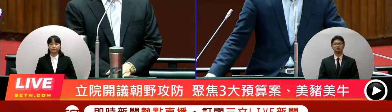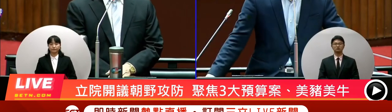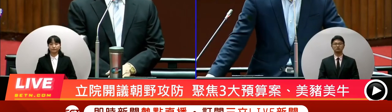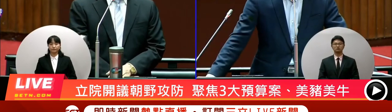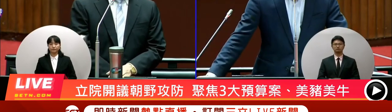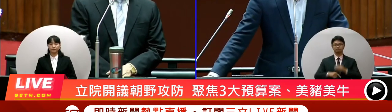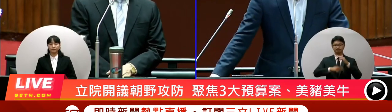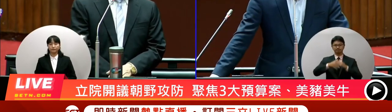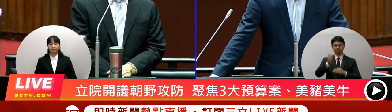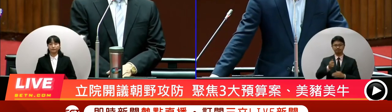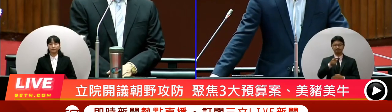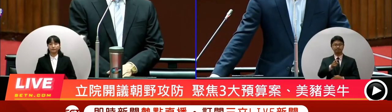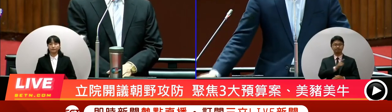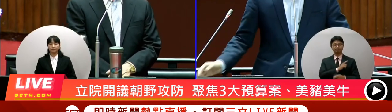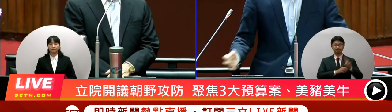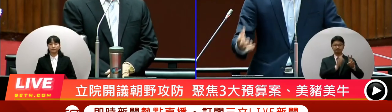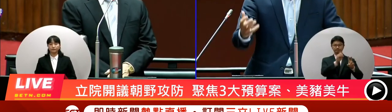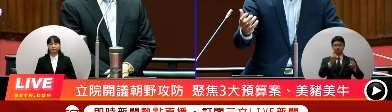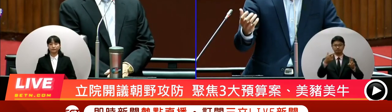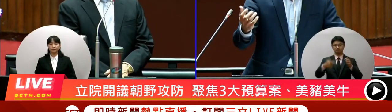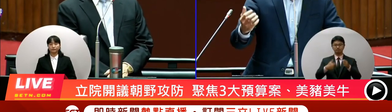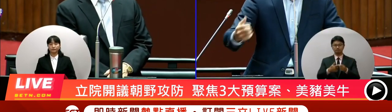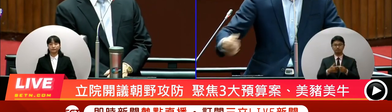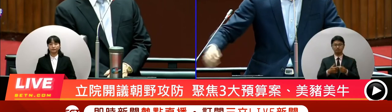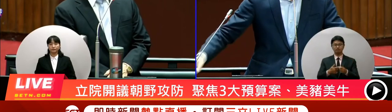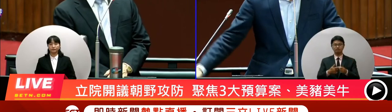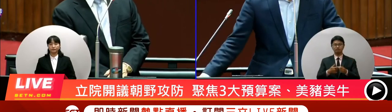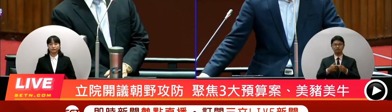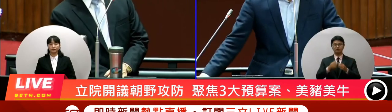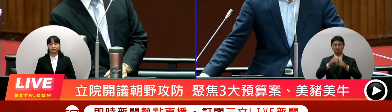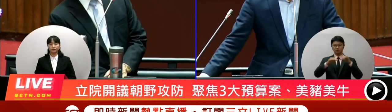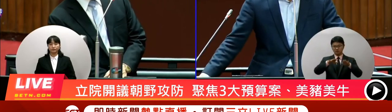长，2016年民进党是不是全面执政？